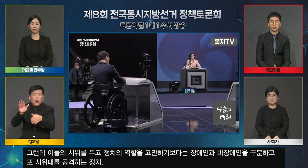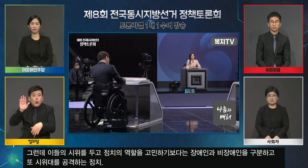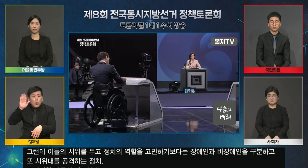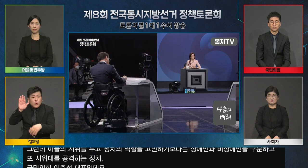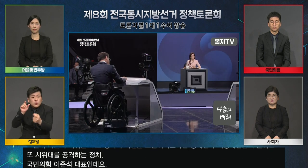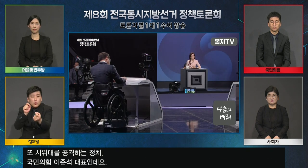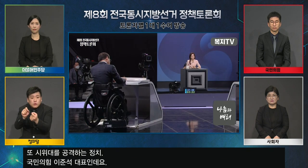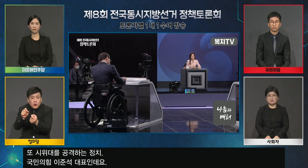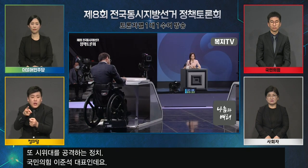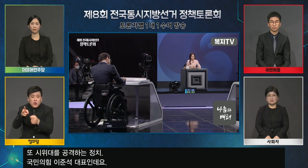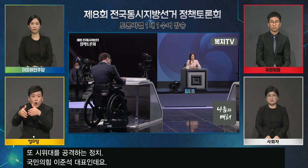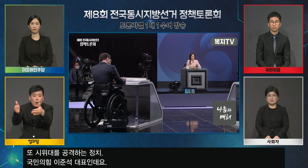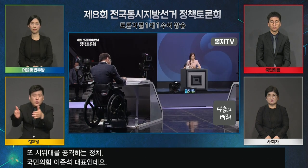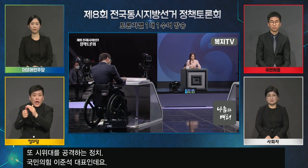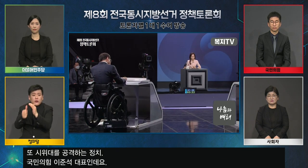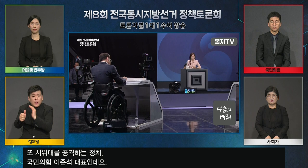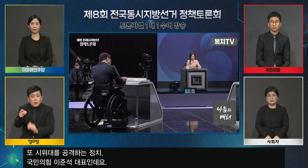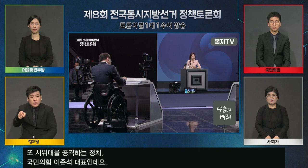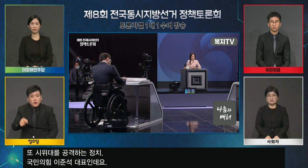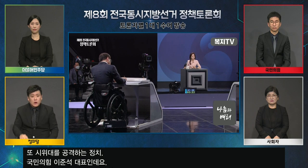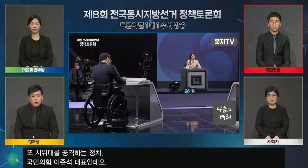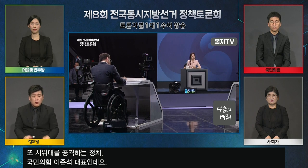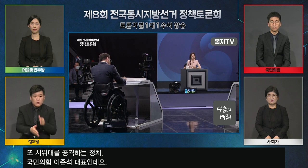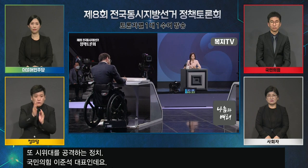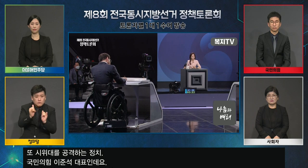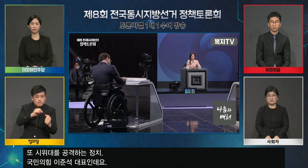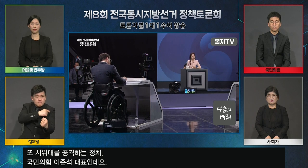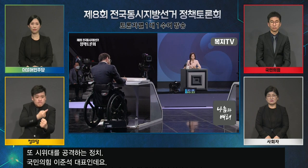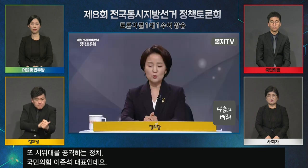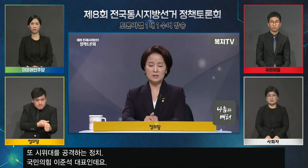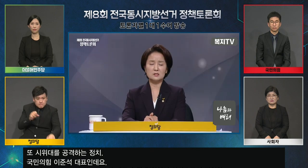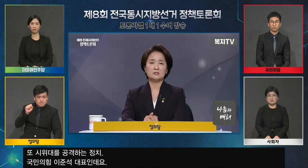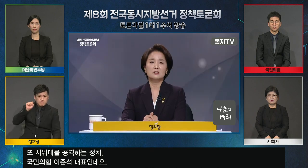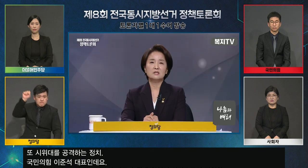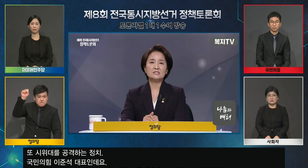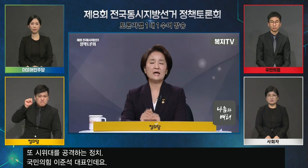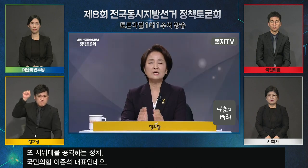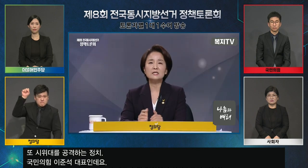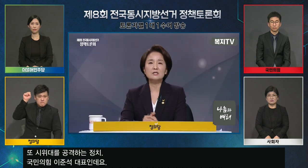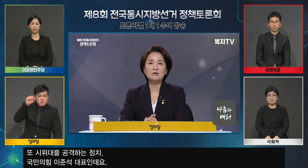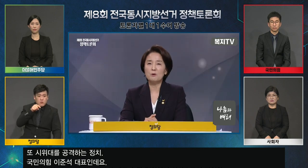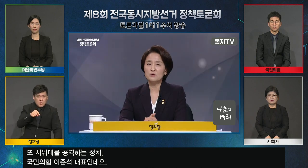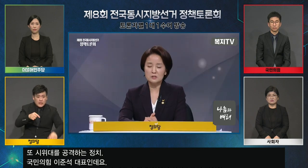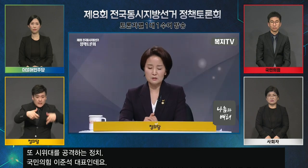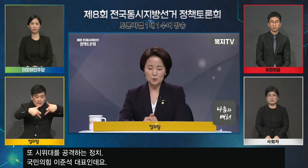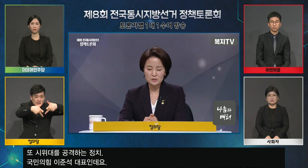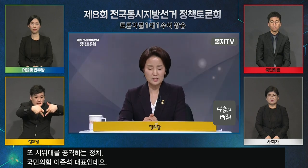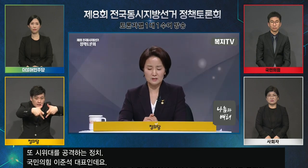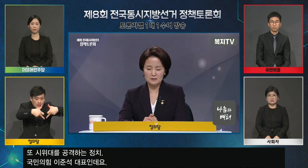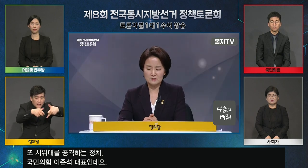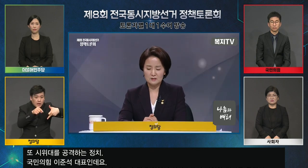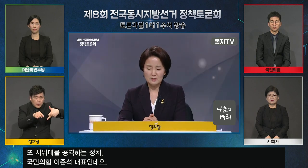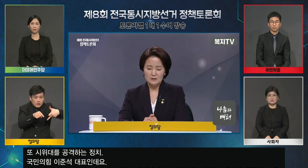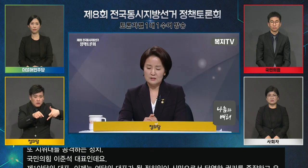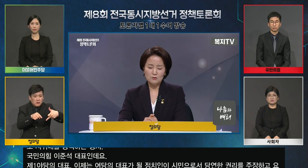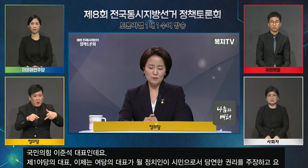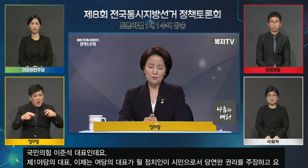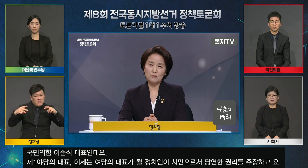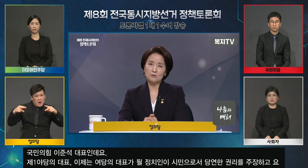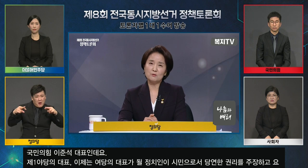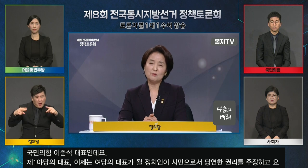시민으로서의 당연한 권리를 주장하고 요구하는 장애인과 벌이는 논쟁은